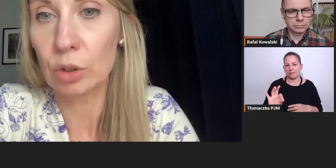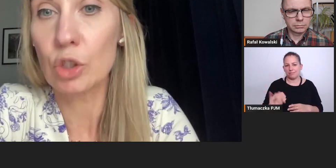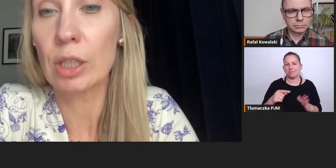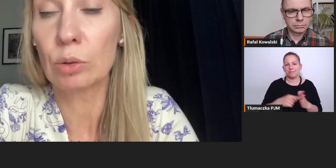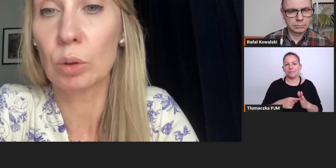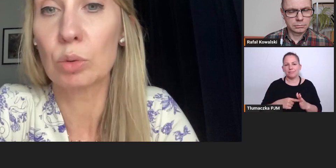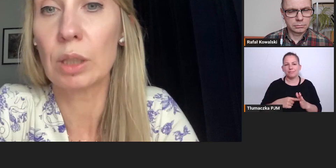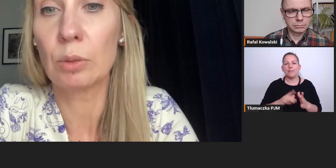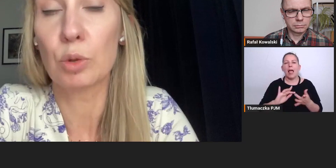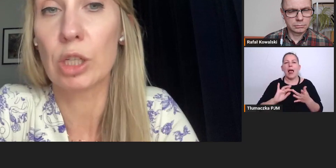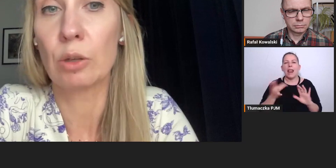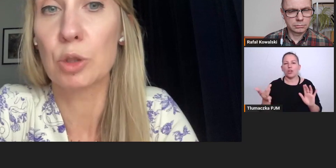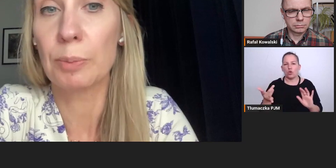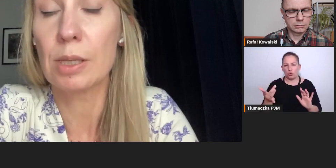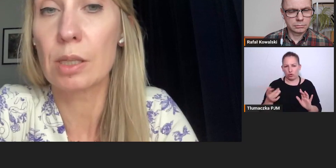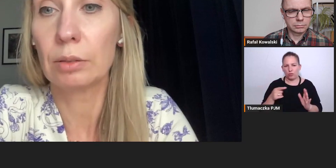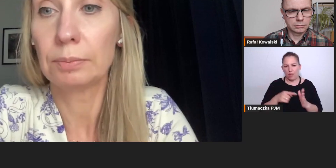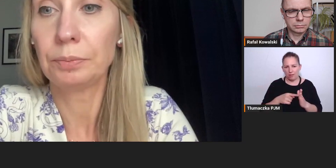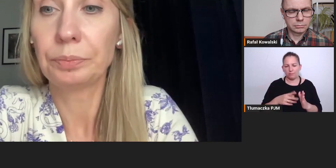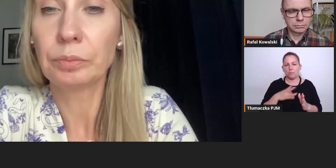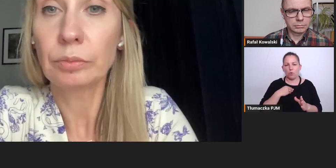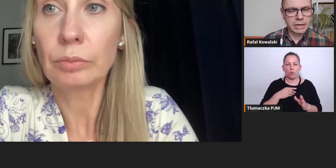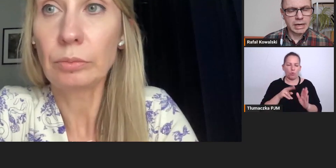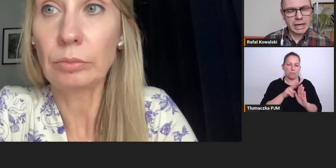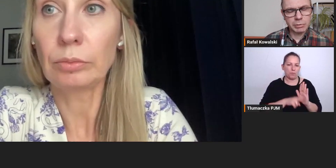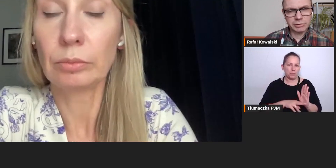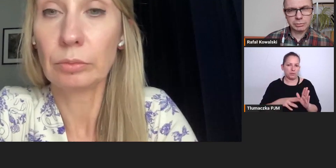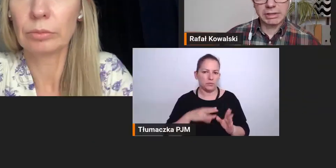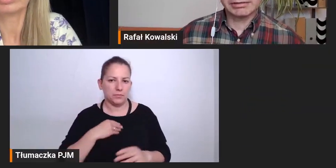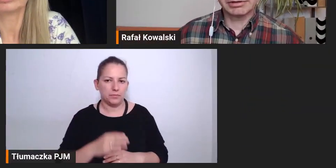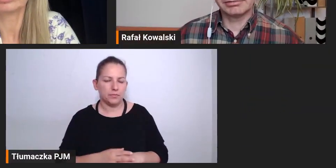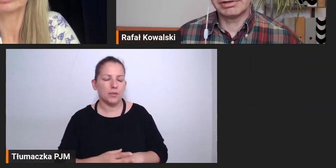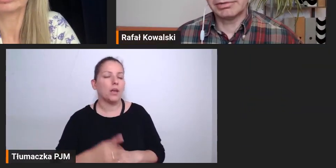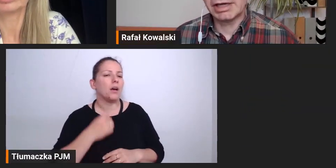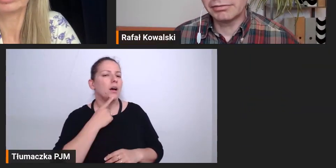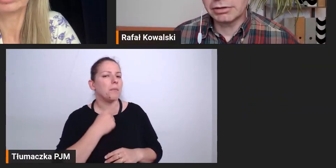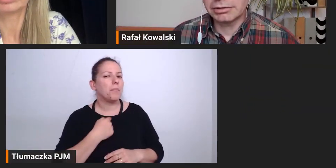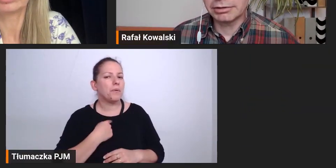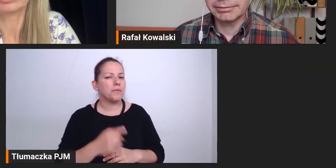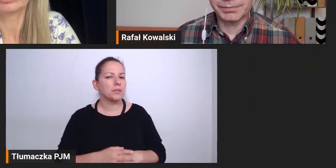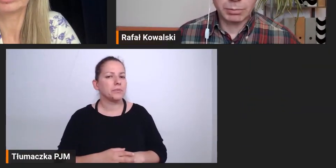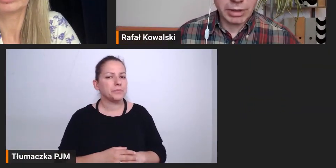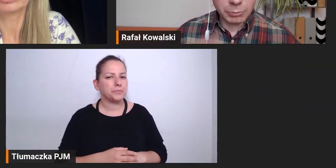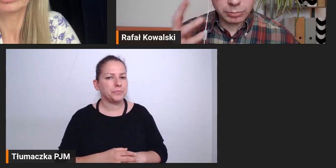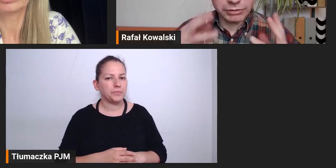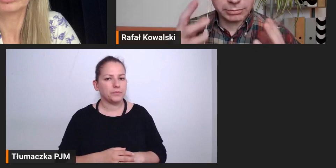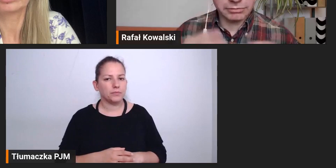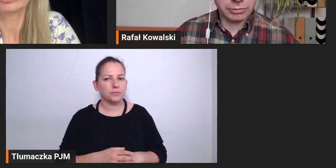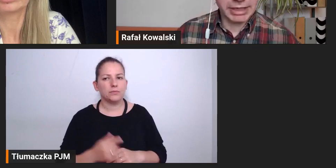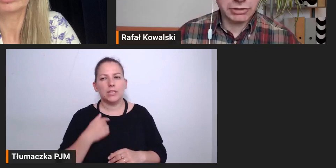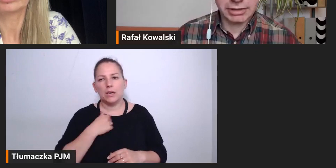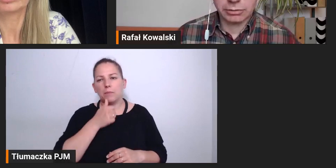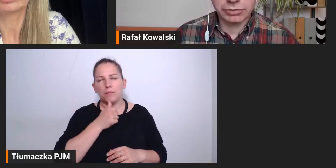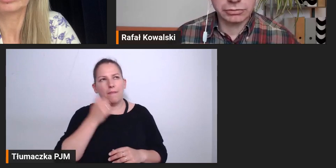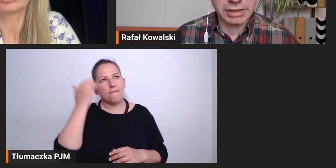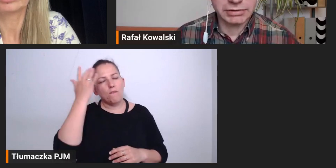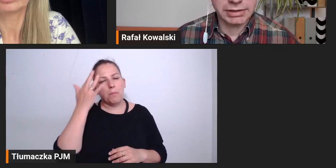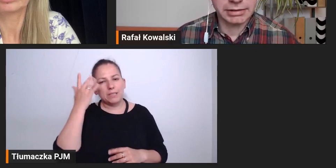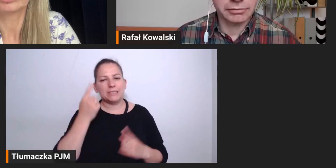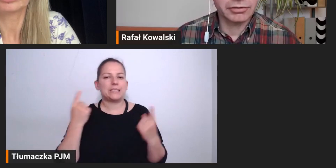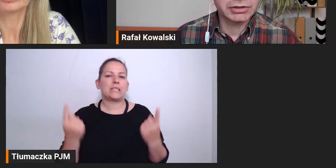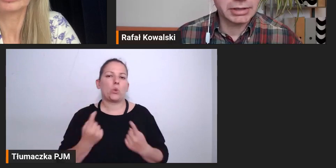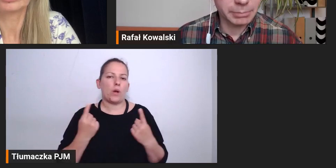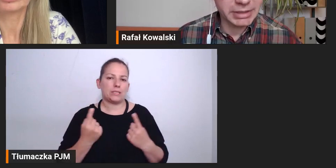forma elektroniczna, którą tutaj dopuszczają przepisy. A powiedz mi tak, jak, bo ja próbuję sobie wyobrazić taką